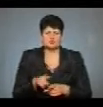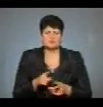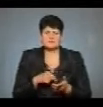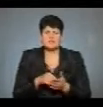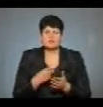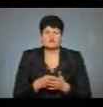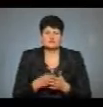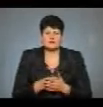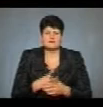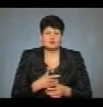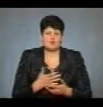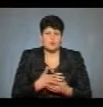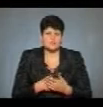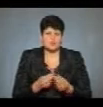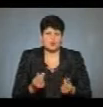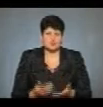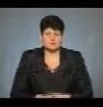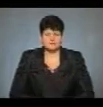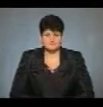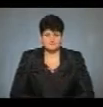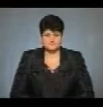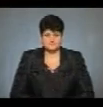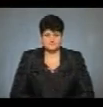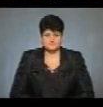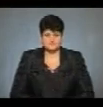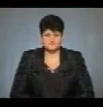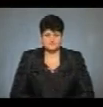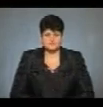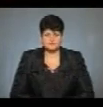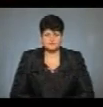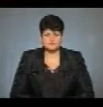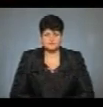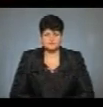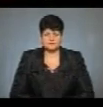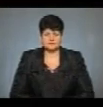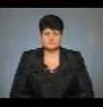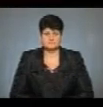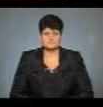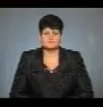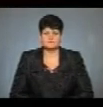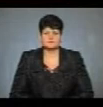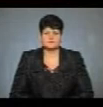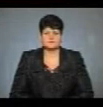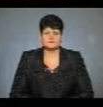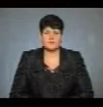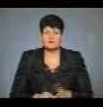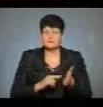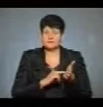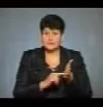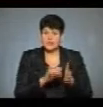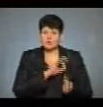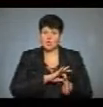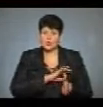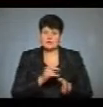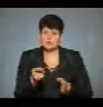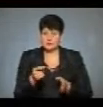для чого тут громадські кошти? Богдана Сарабун, Андрій Бодак. Новини на Суспільному. Тернопіль. Зазначу, доходи